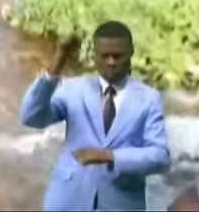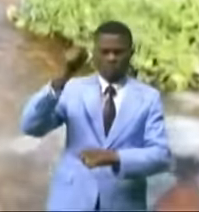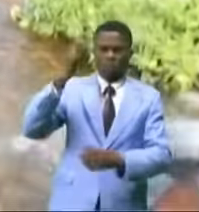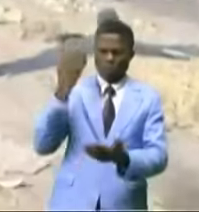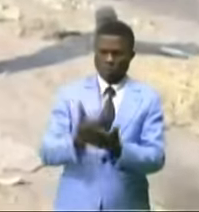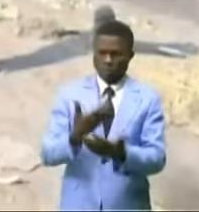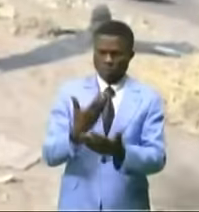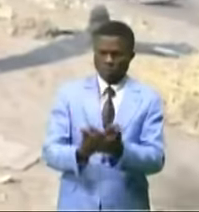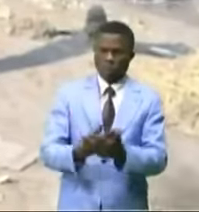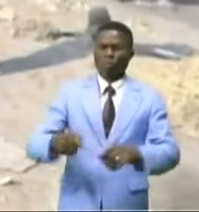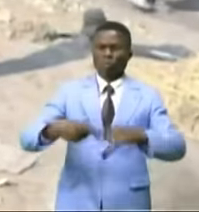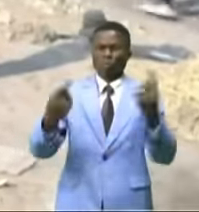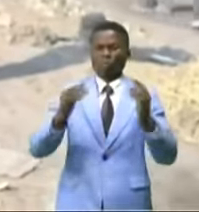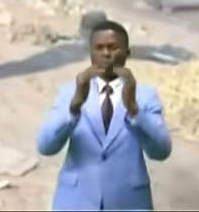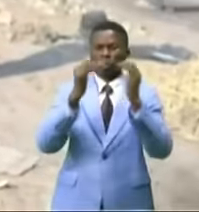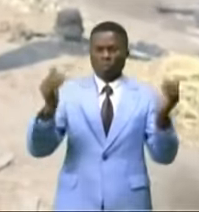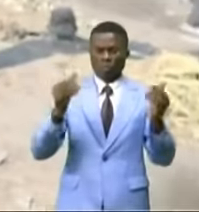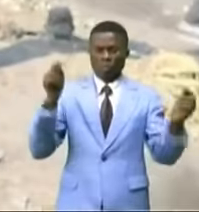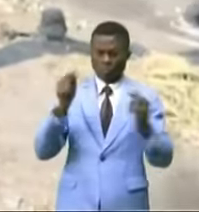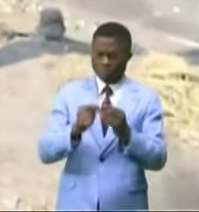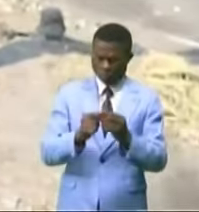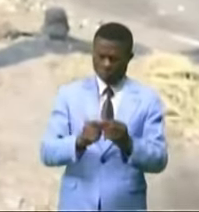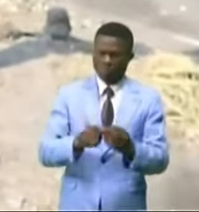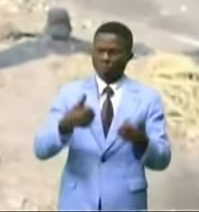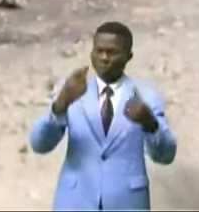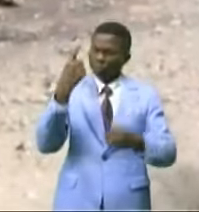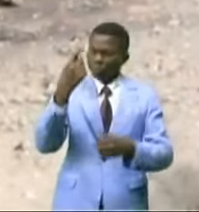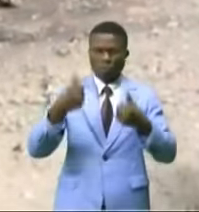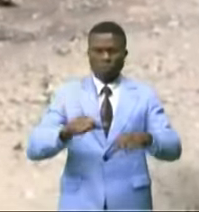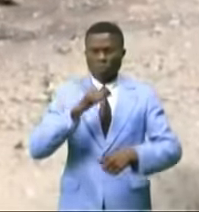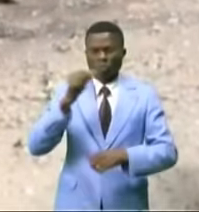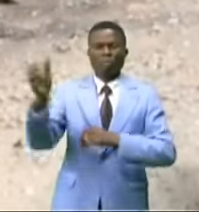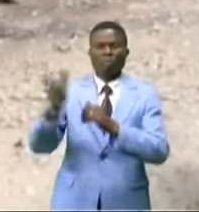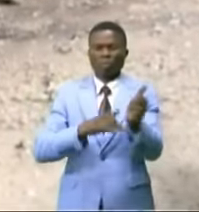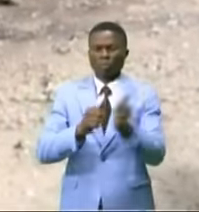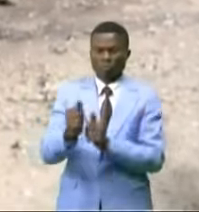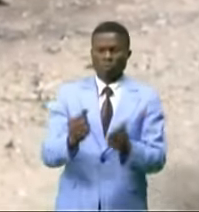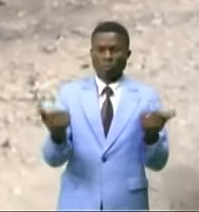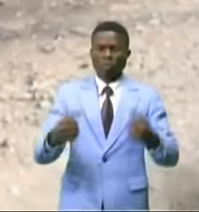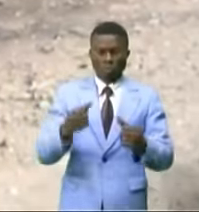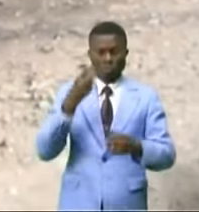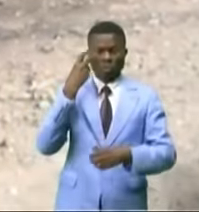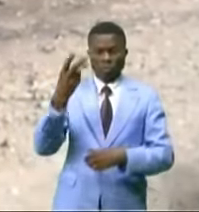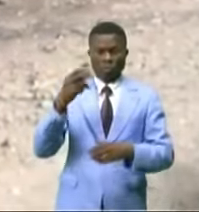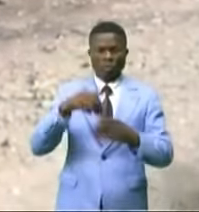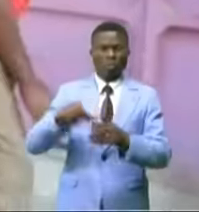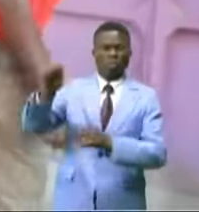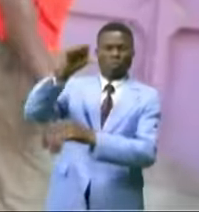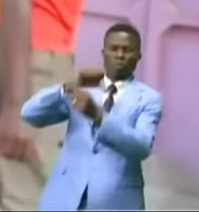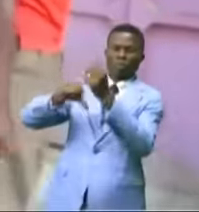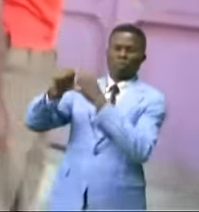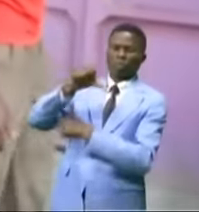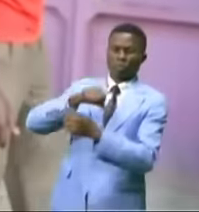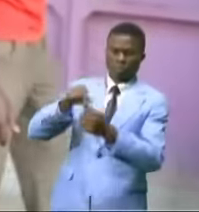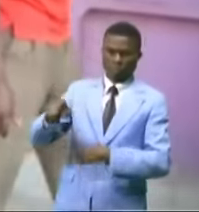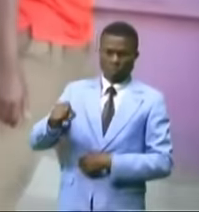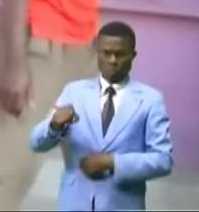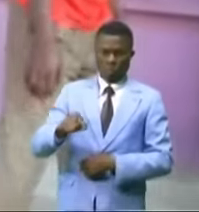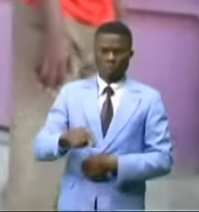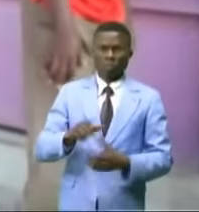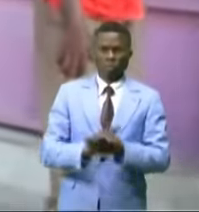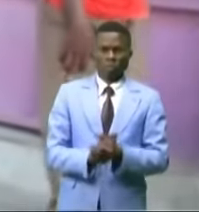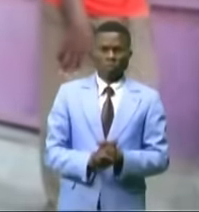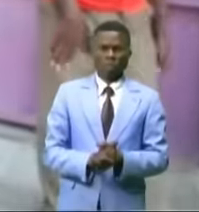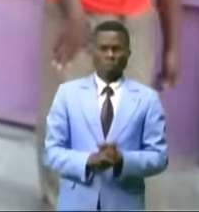ennemis de la paix jusqu'à leur dernier retranchement et les anéantir car ils sont encore visibles dans les parages. M23